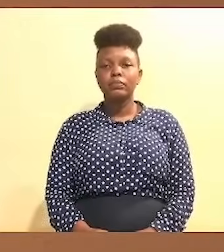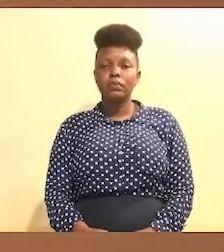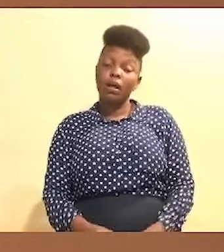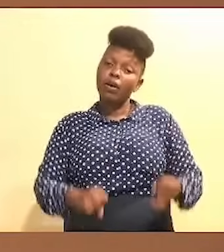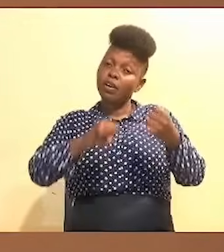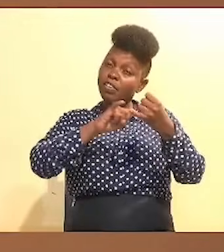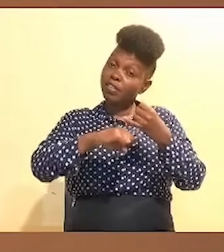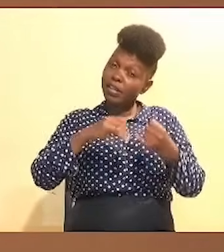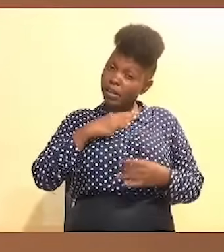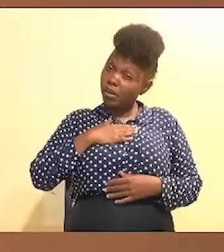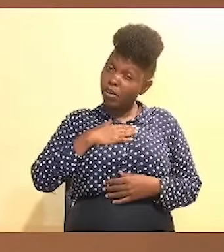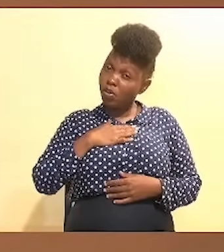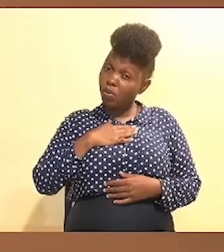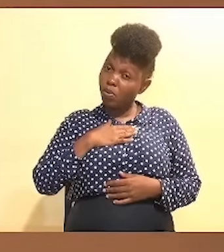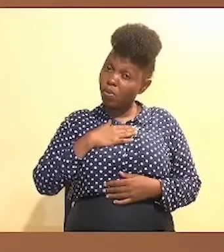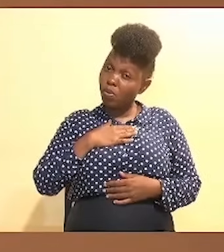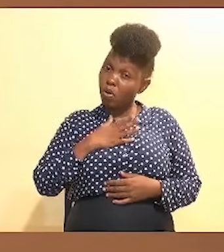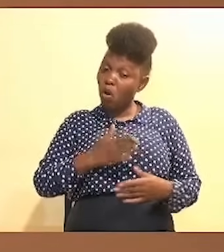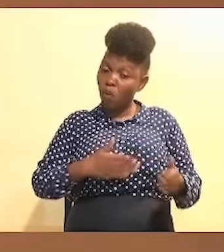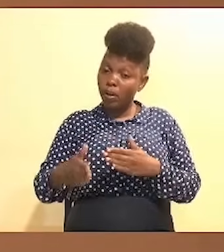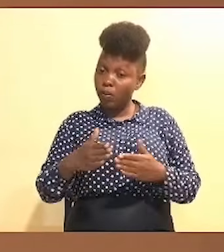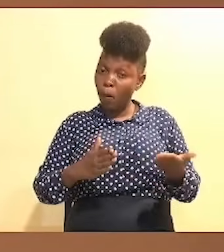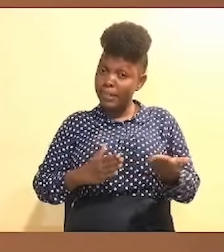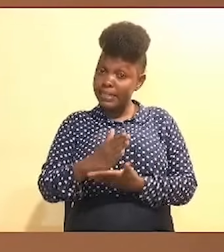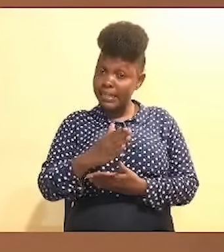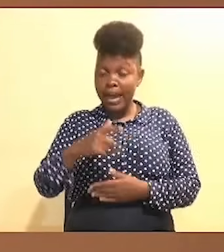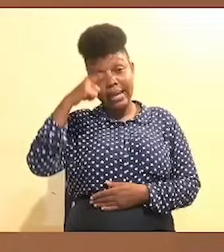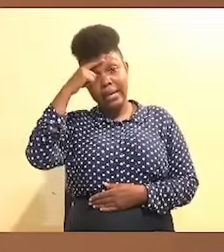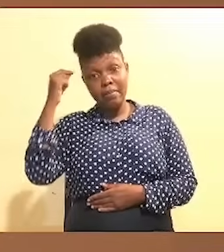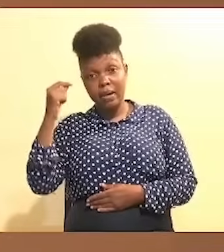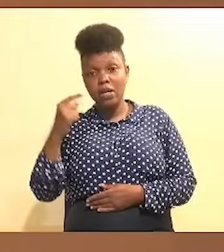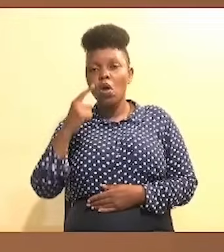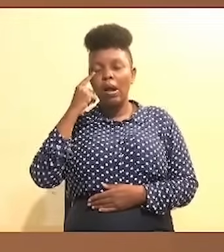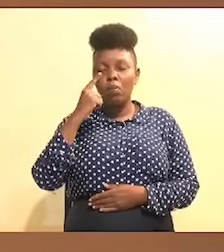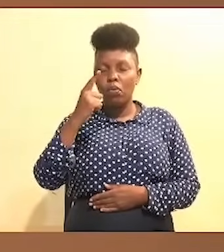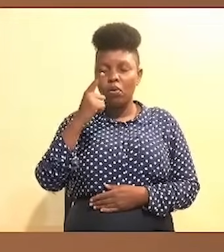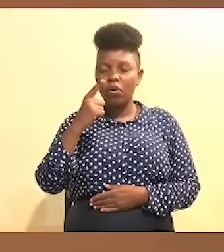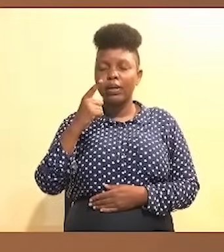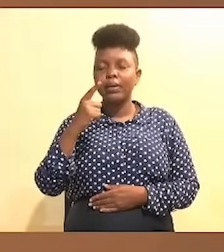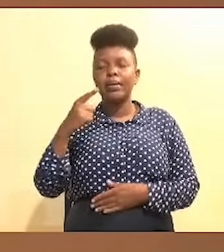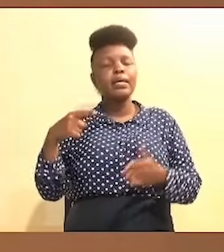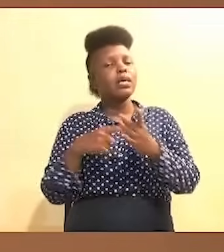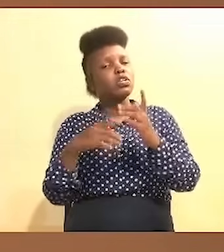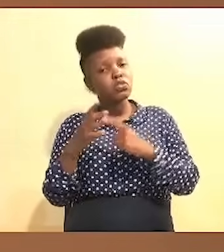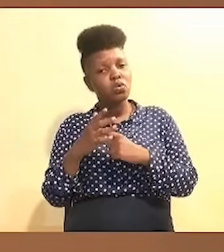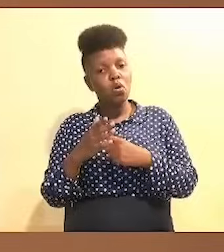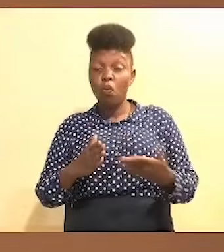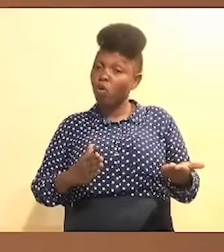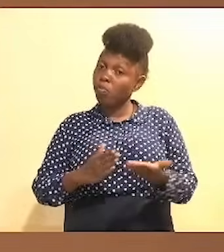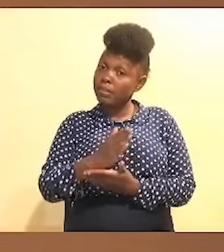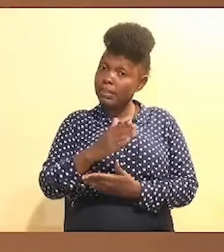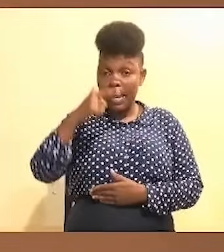Rafiki yangu, kwa njia ya imani, muone Yesu. Kwa njia ya